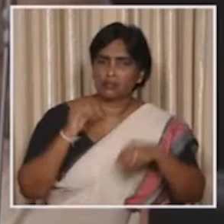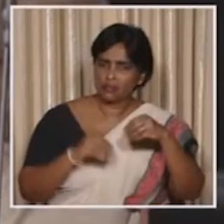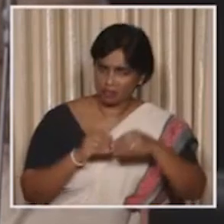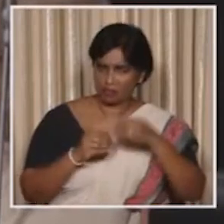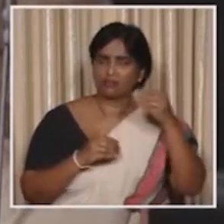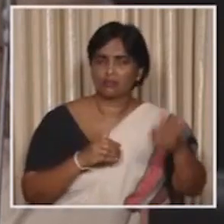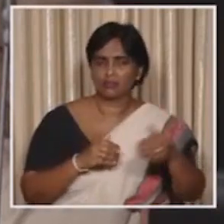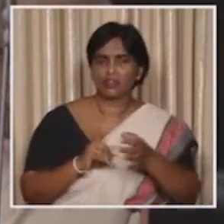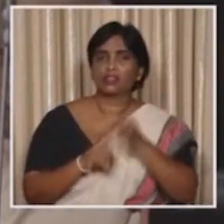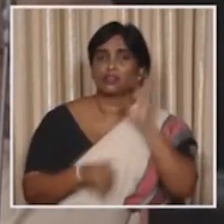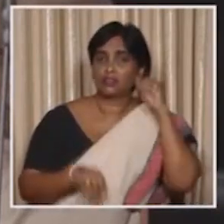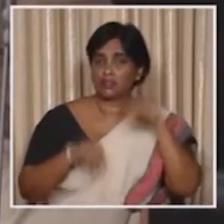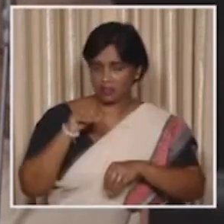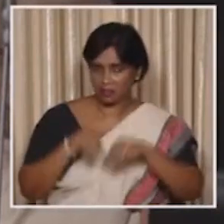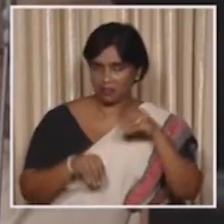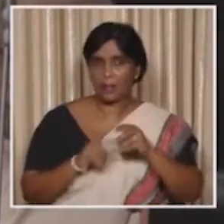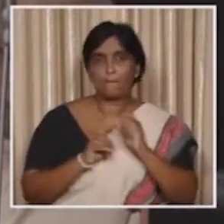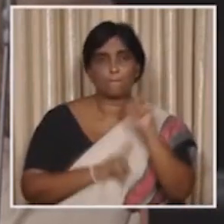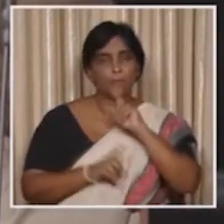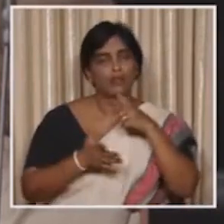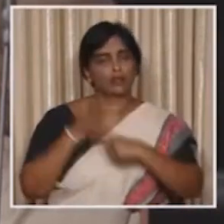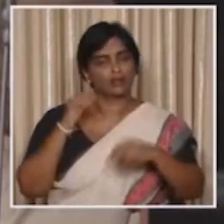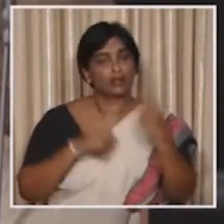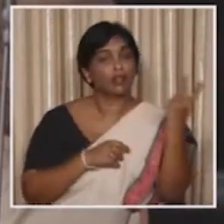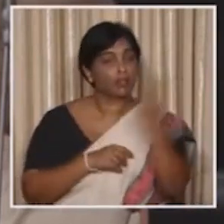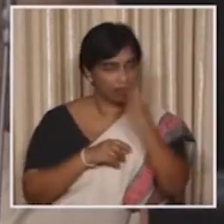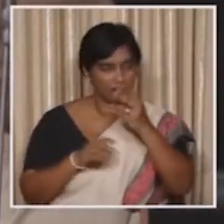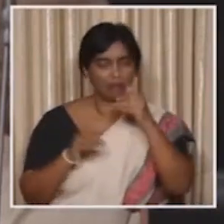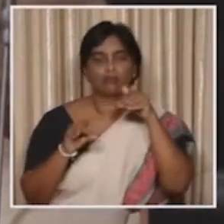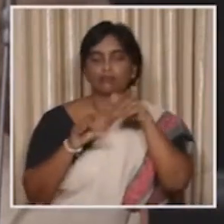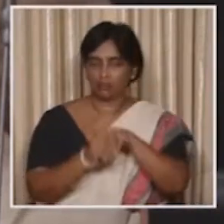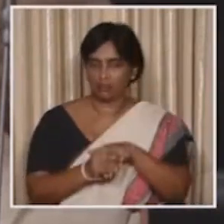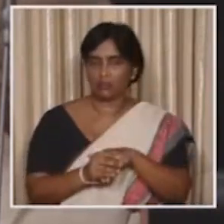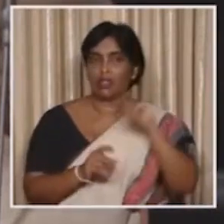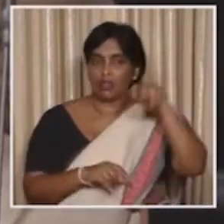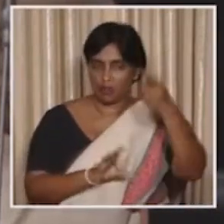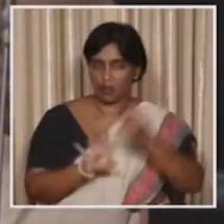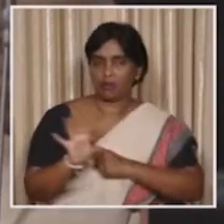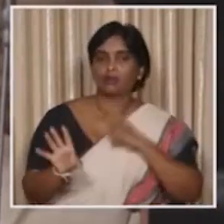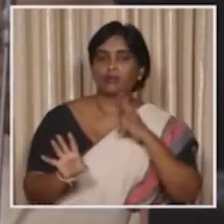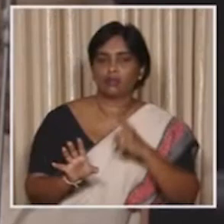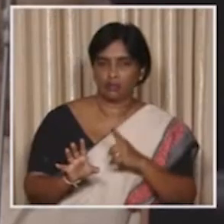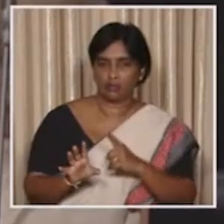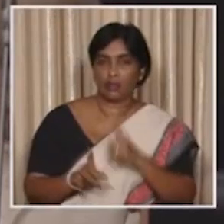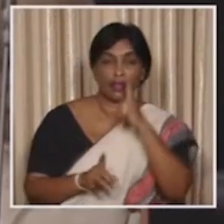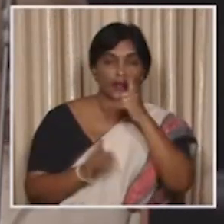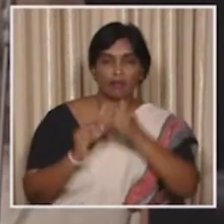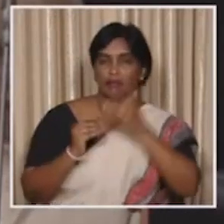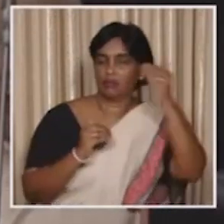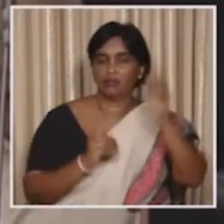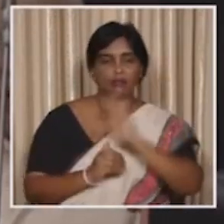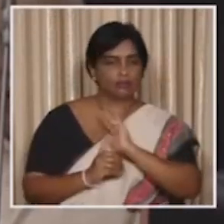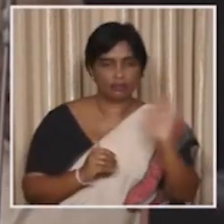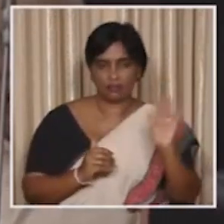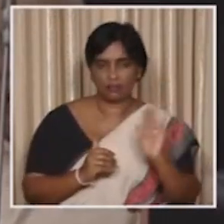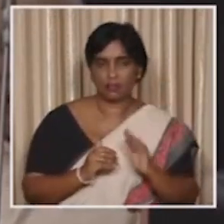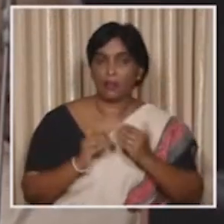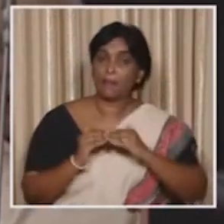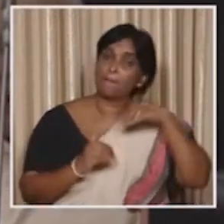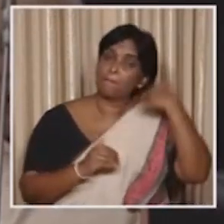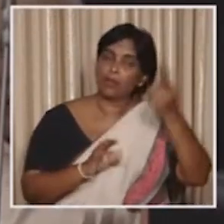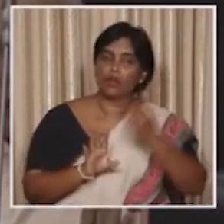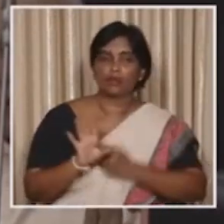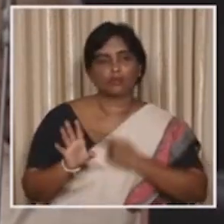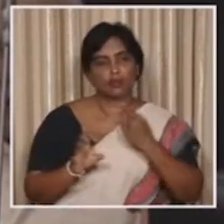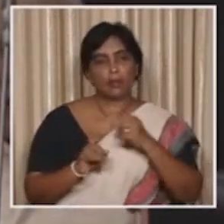පවත්වනවා. ජනාධිපති ඡන්දයයි පාර්ලිමේන්තු ඡන්දයයි දෙකම පවත්වන එන අවුරුද්දේ. එකක්වත් කල් දාන්නේ නැහැ. ඊට පස්සේ අවුරුද්දේ